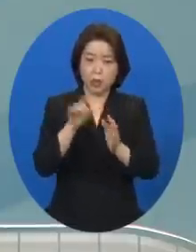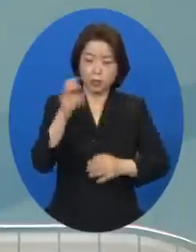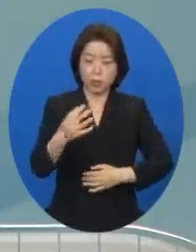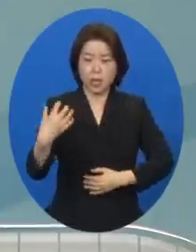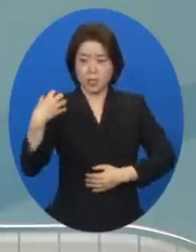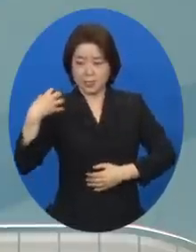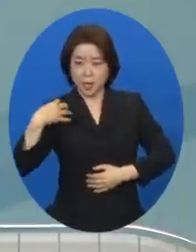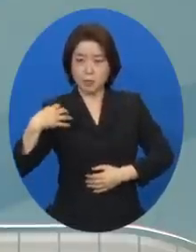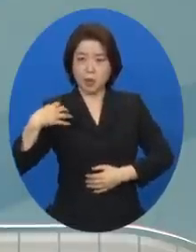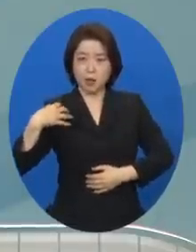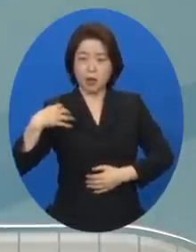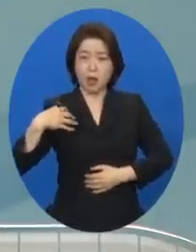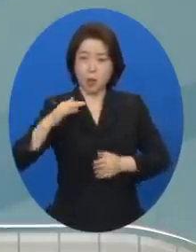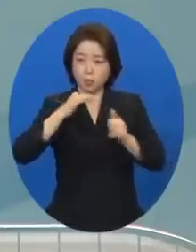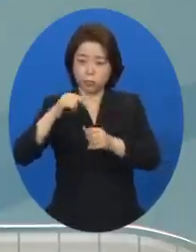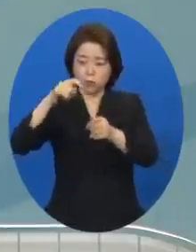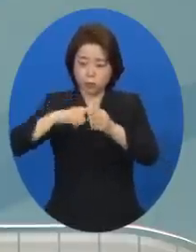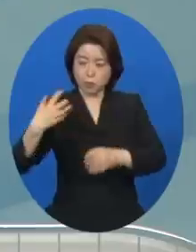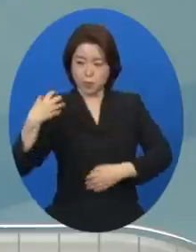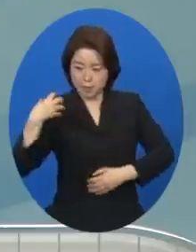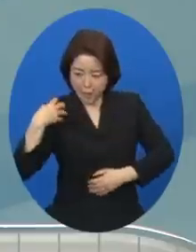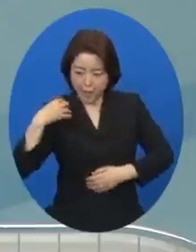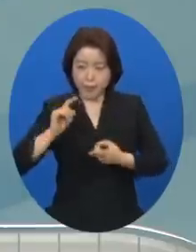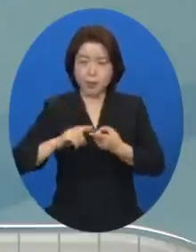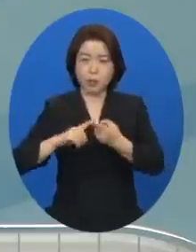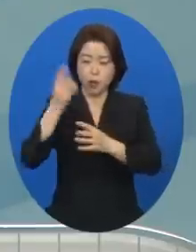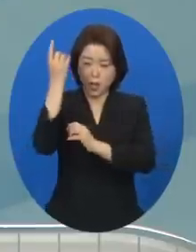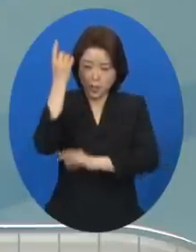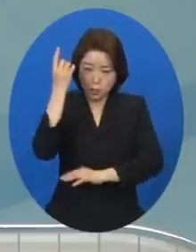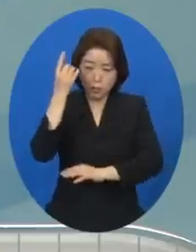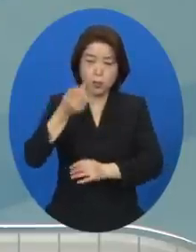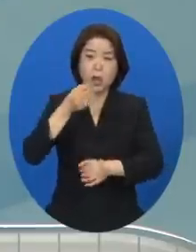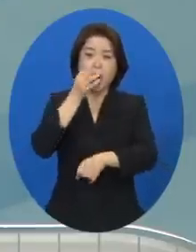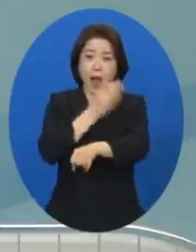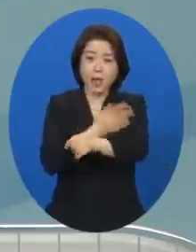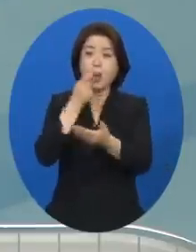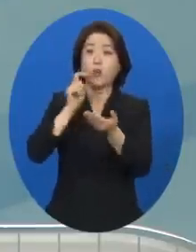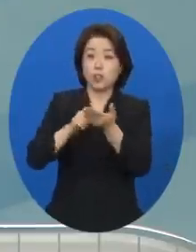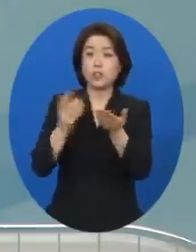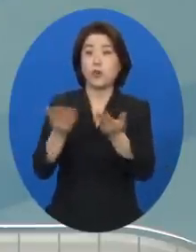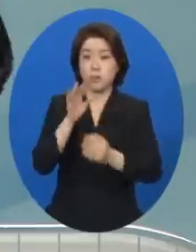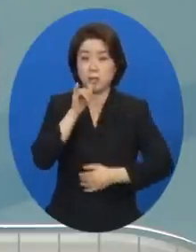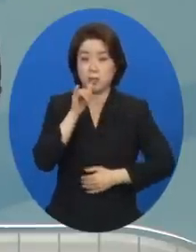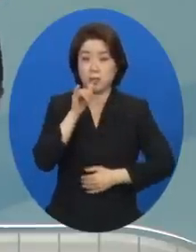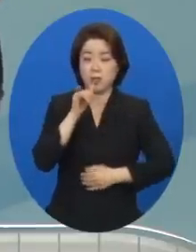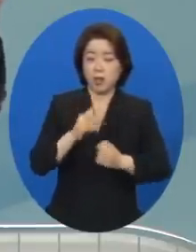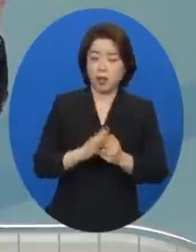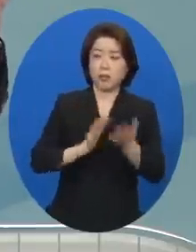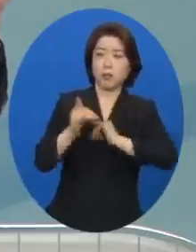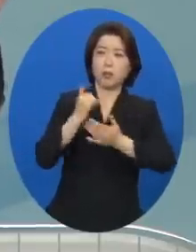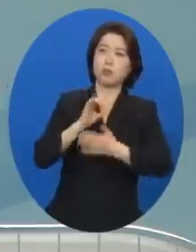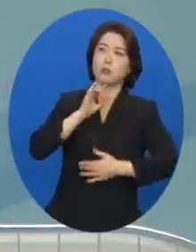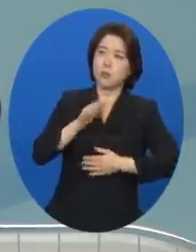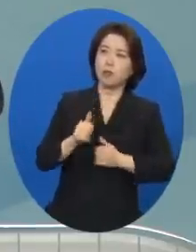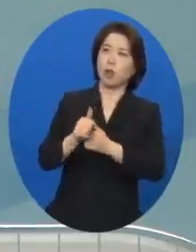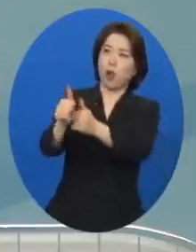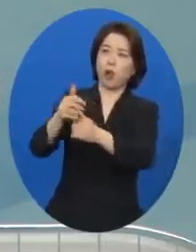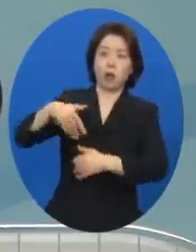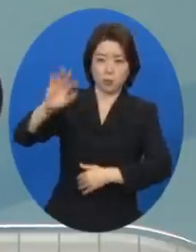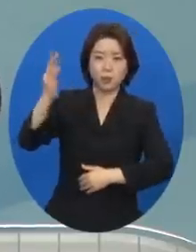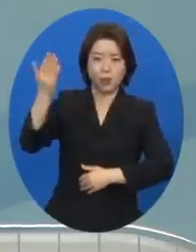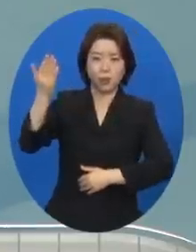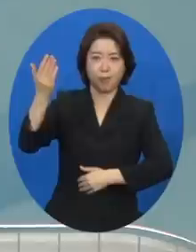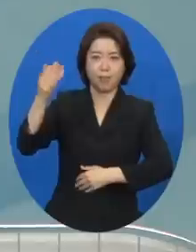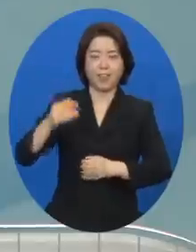것은 근본적으로 굉장히 간단하고 쉬운 거에요 그냥 예수님만 따라가면 되는 겁니다 예수님이